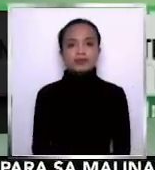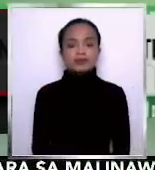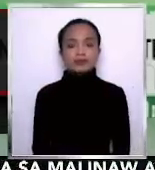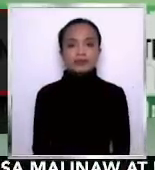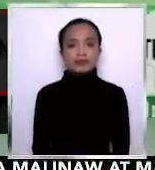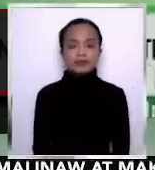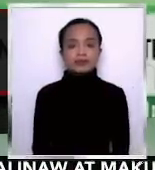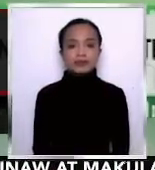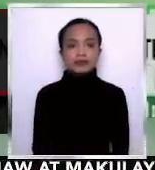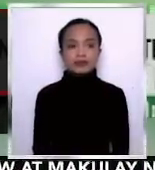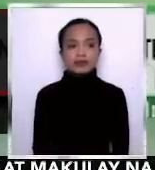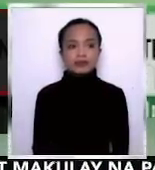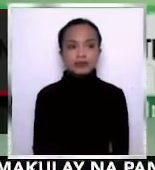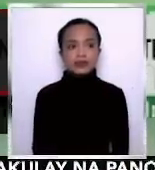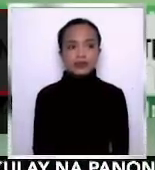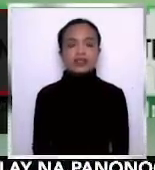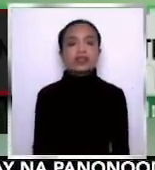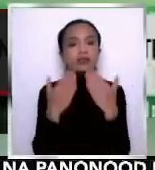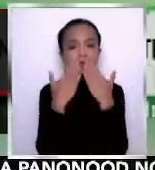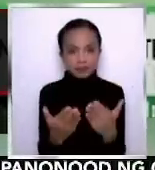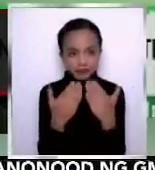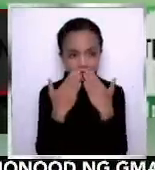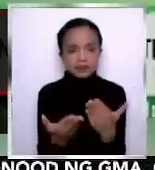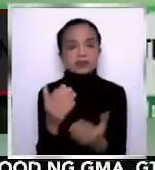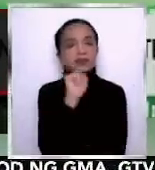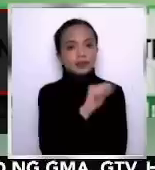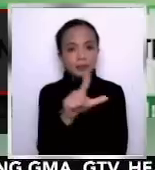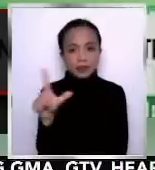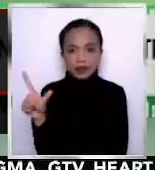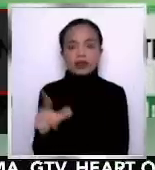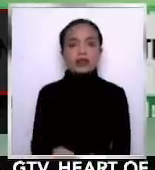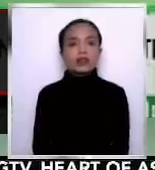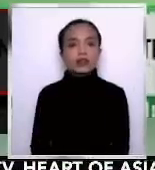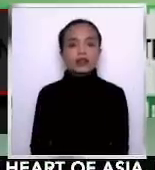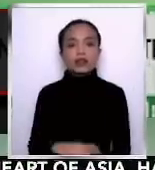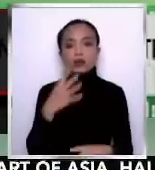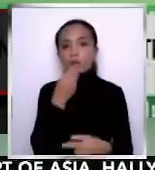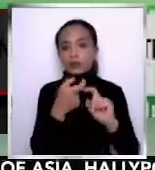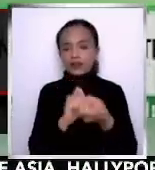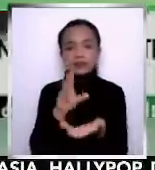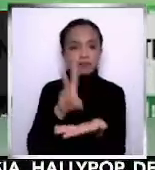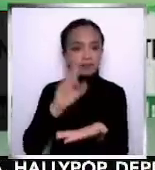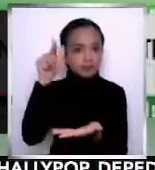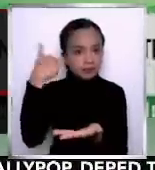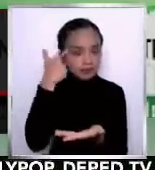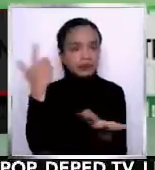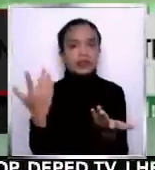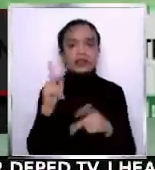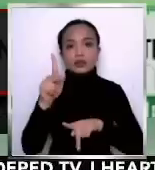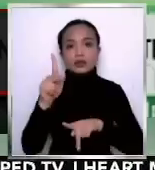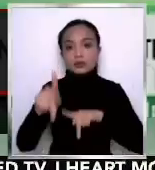Ang ako ang pagpasalamat kaninyong tanan sa mga Tiga City Government o sa mga Davaoenyos